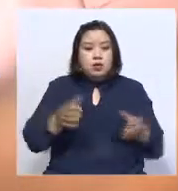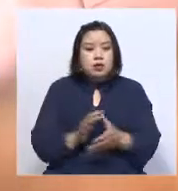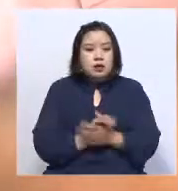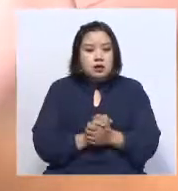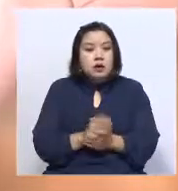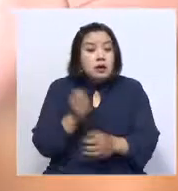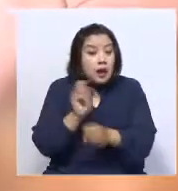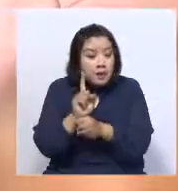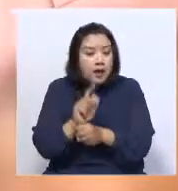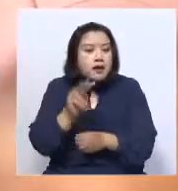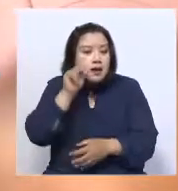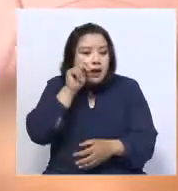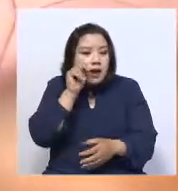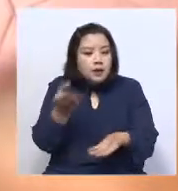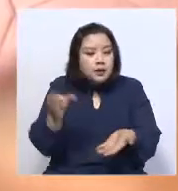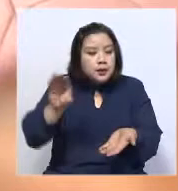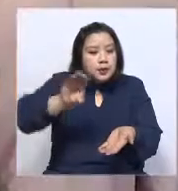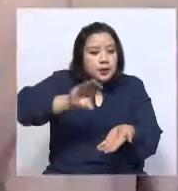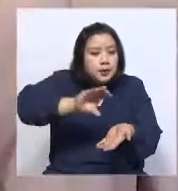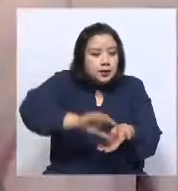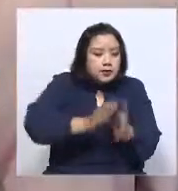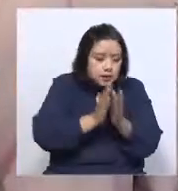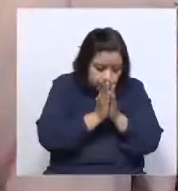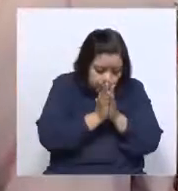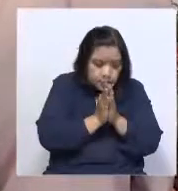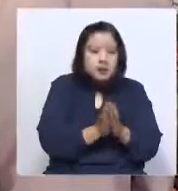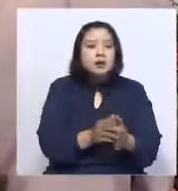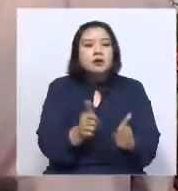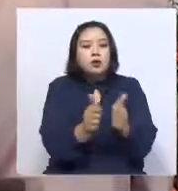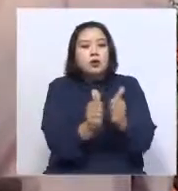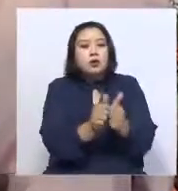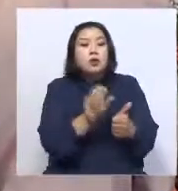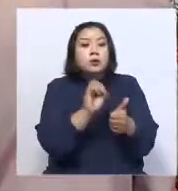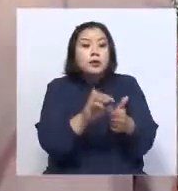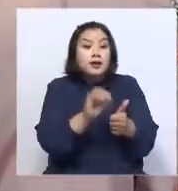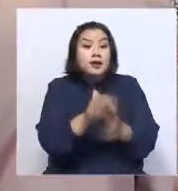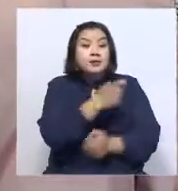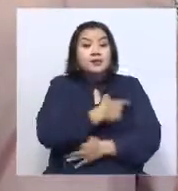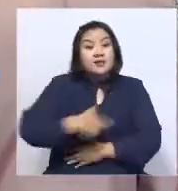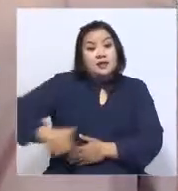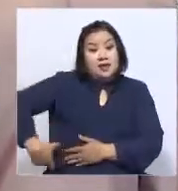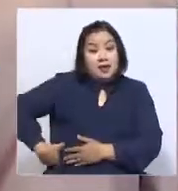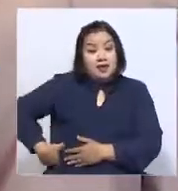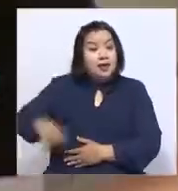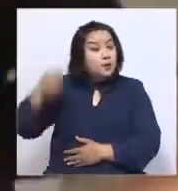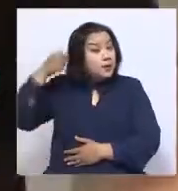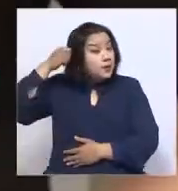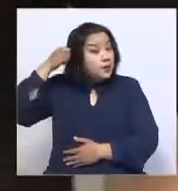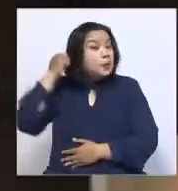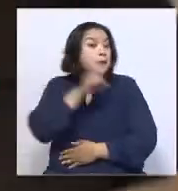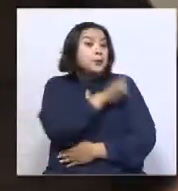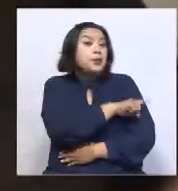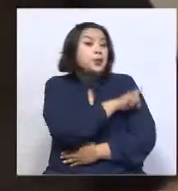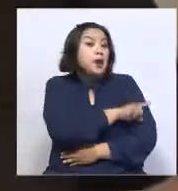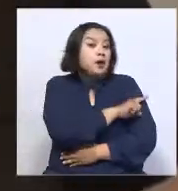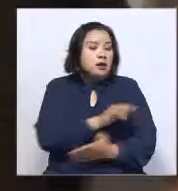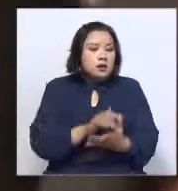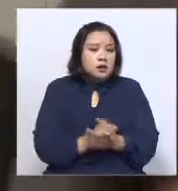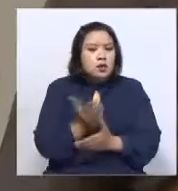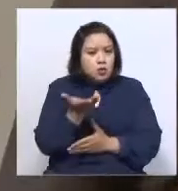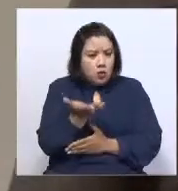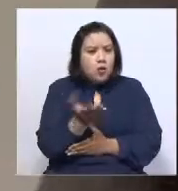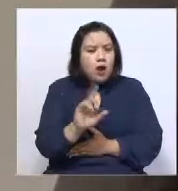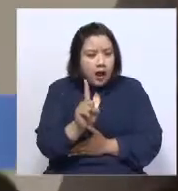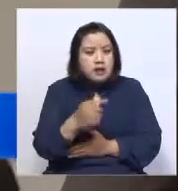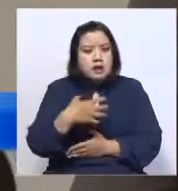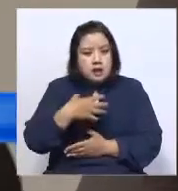ลเอกเปรมตินสุรานนท์ประธานองคมนตรีและรัฐบุรุษที่บ้านศรีเสาเทเวศค่ะเนื่องในโอกาสเทศกาลสงกรานต์พลเอกเปรมก็ขอบ